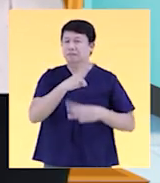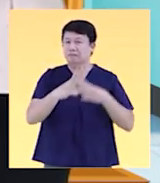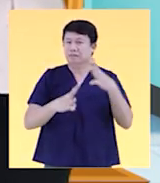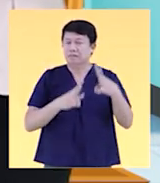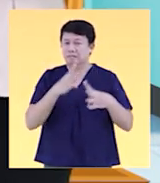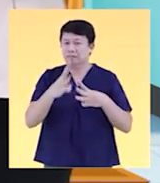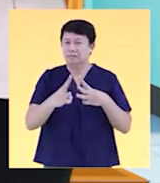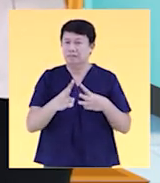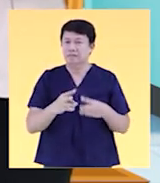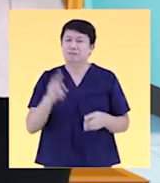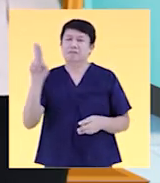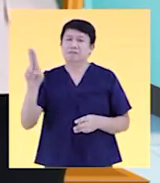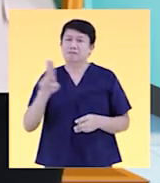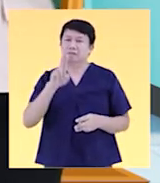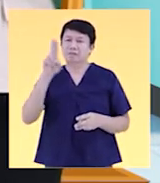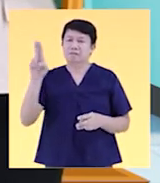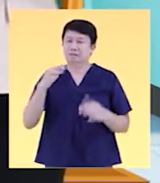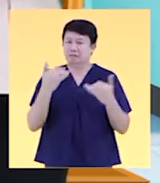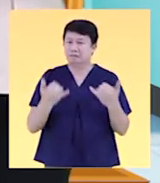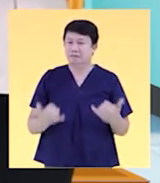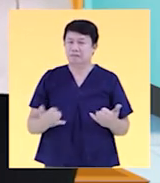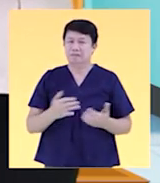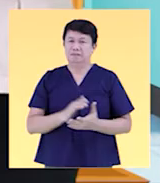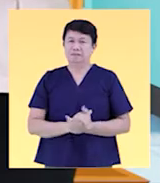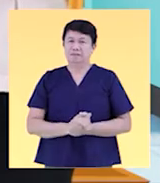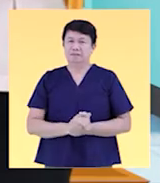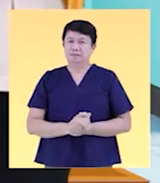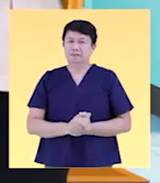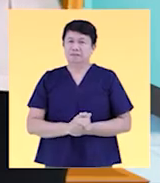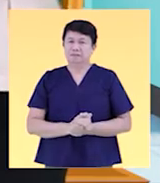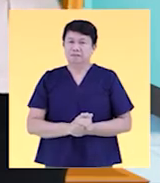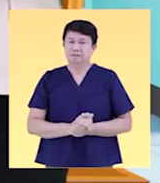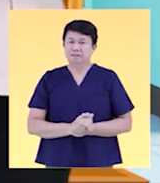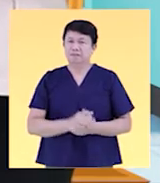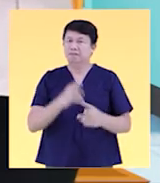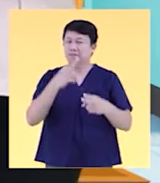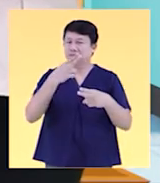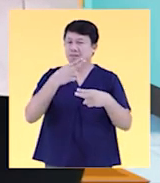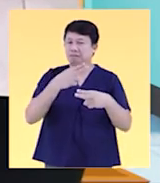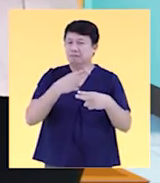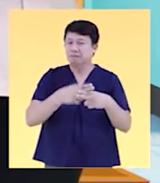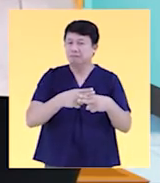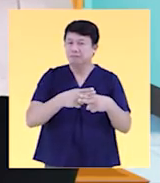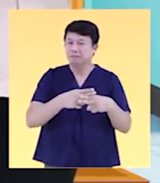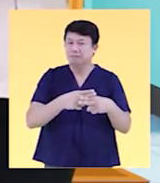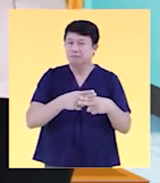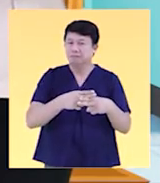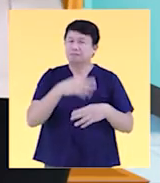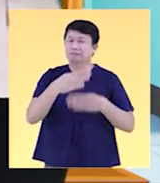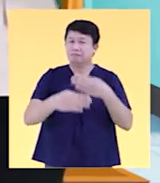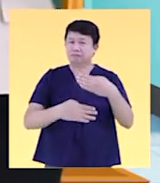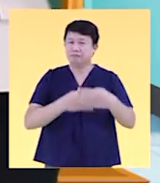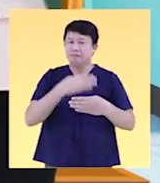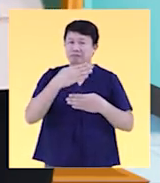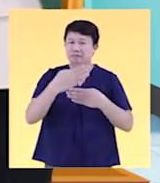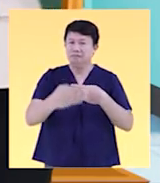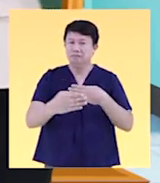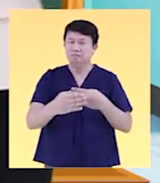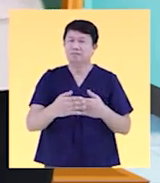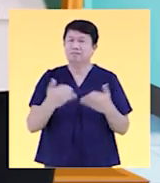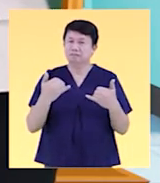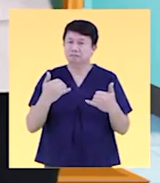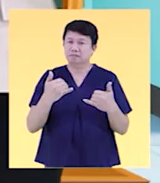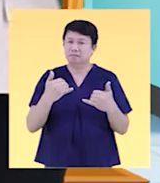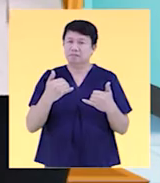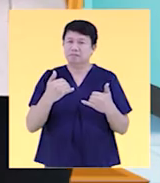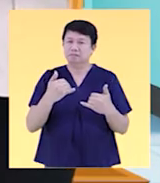mundo at siyang ginagamit magpasa hanggang ngayon. Ipinangalan sa kanya ang procedure na ito,